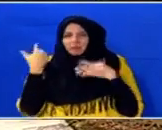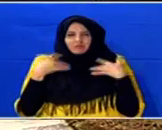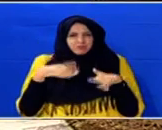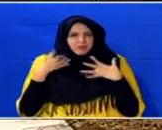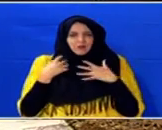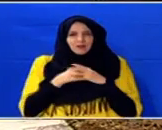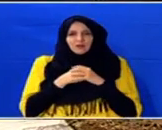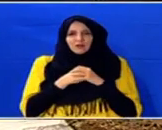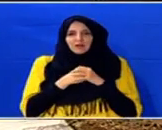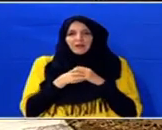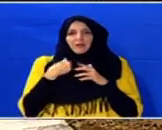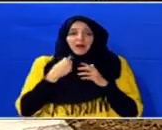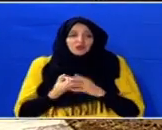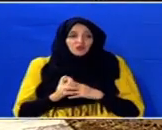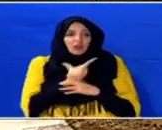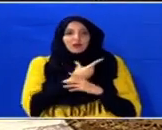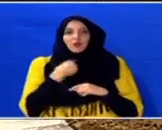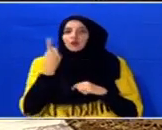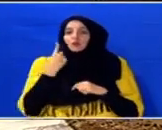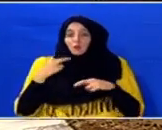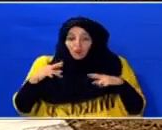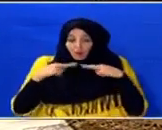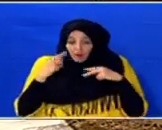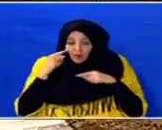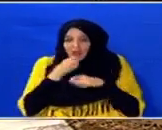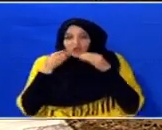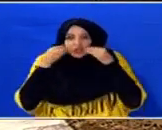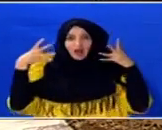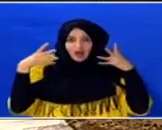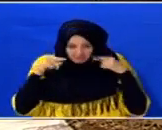بعيد بزاف، واللي الغضوان يلقوه في البيت.